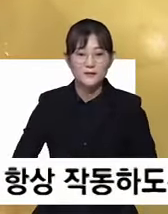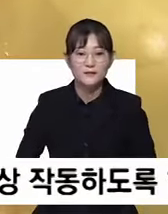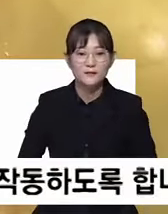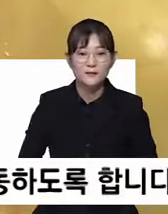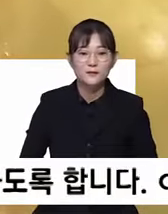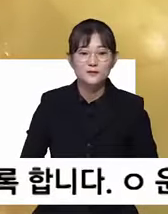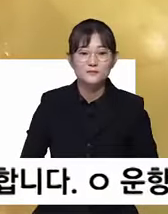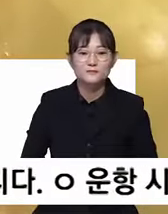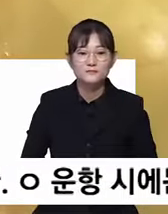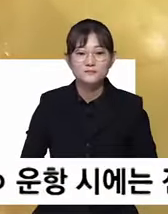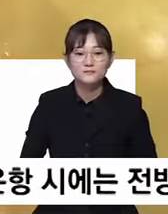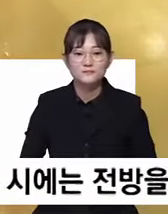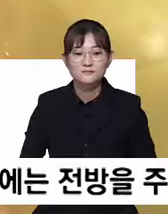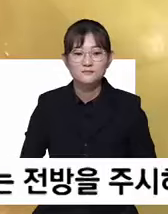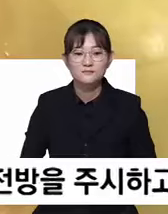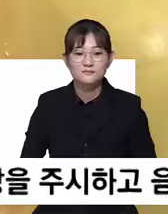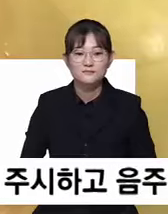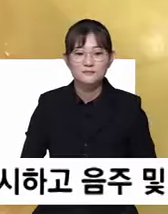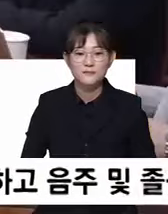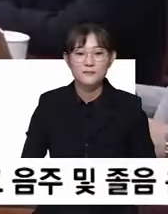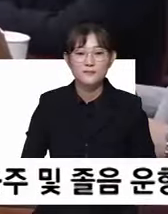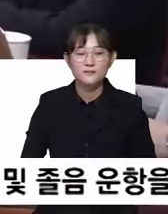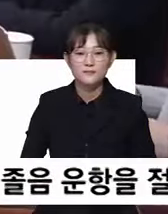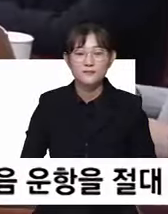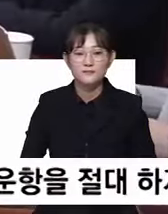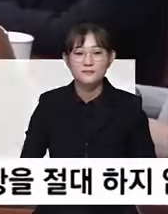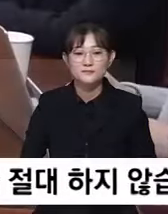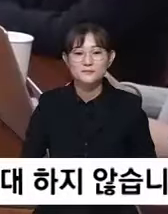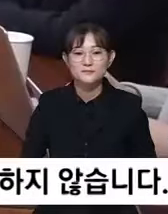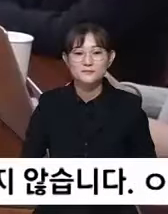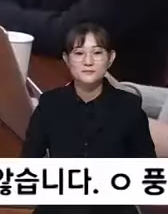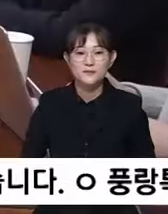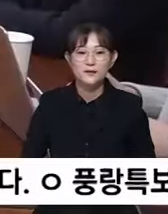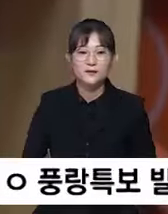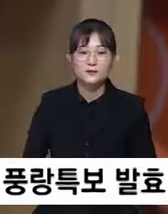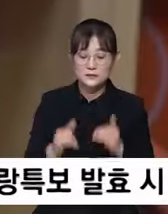언어와 목소리를 돌려